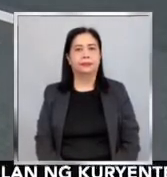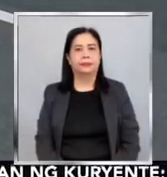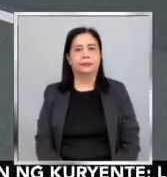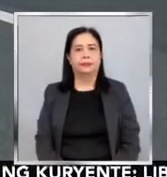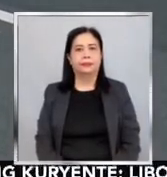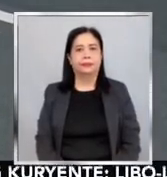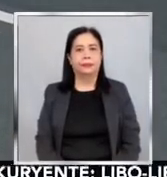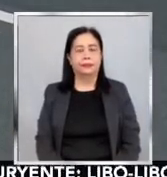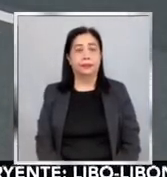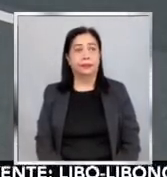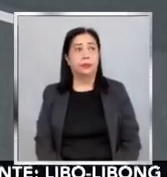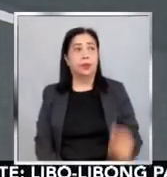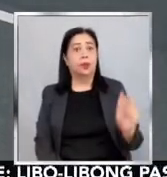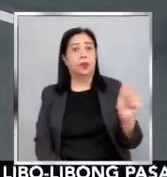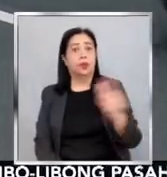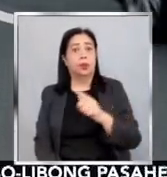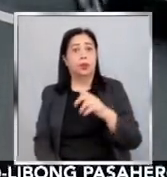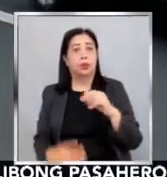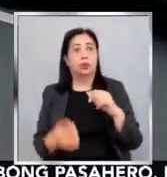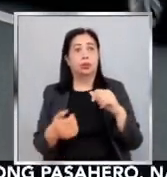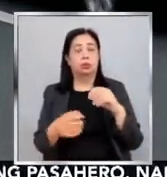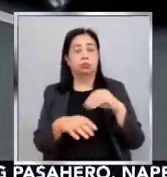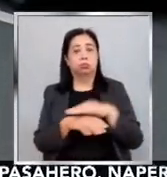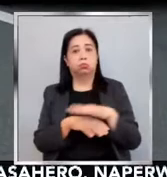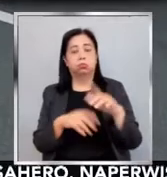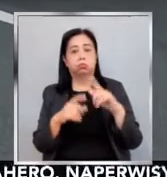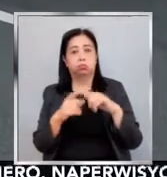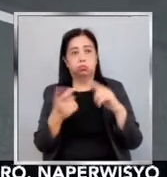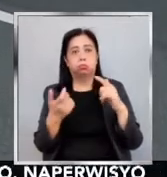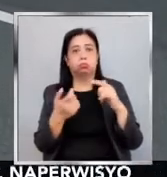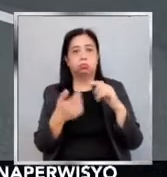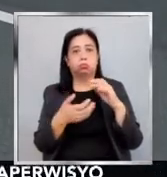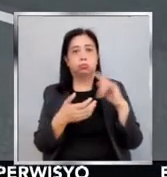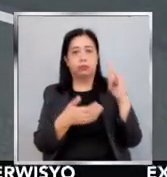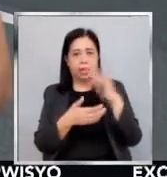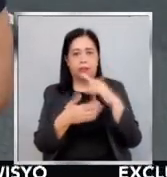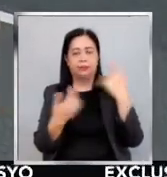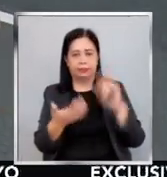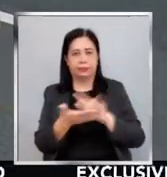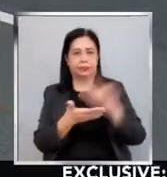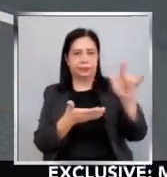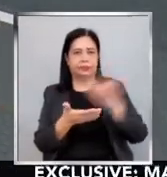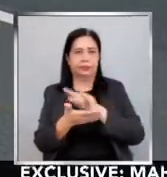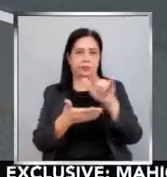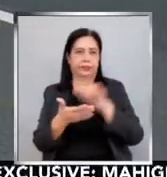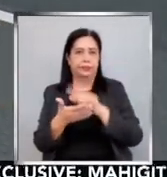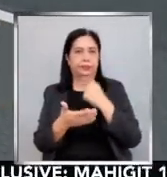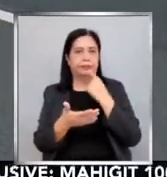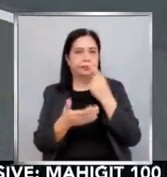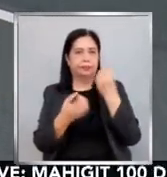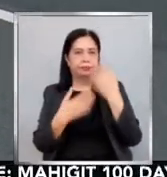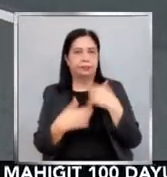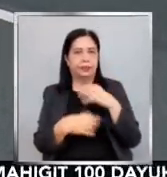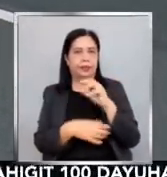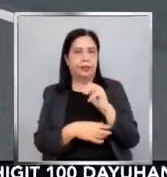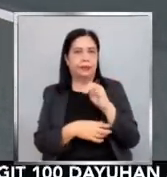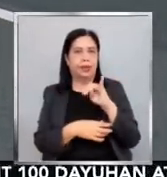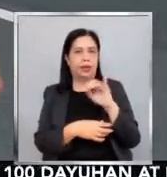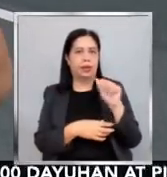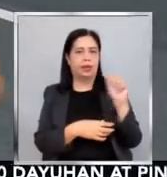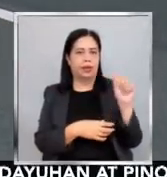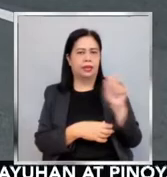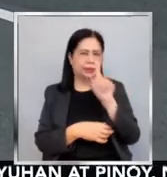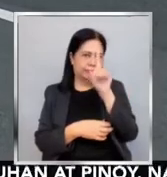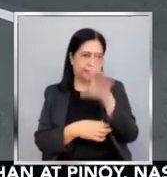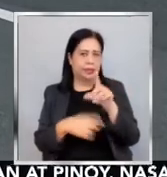June, lahat ng apektadong flight ay nakalipad na at nakalapag na doon sa kanilang pupuntahan ayon sa MIAA. Isa na lang yung